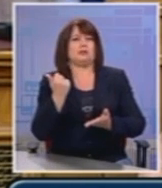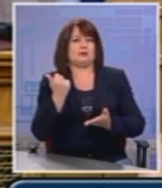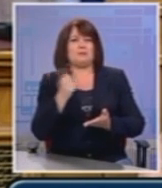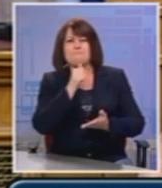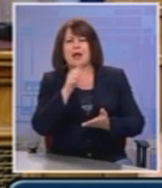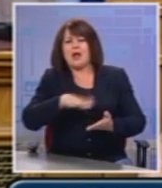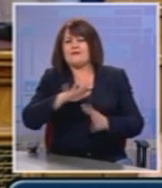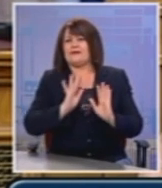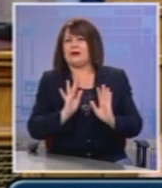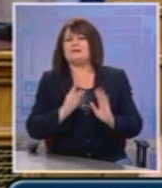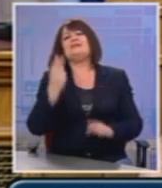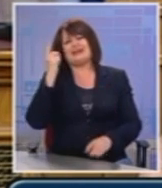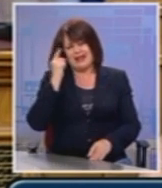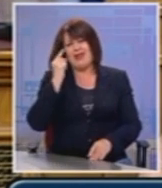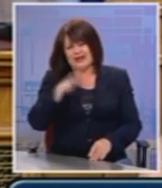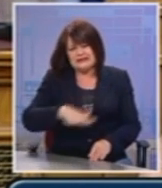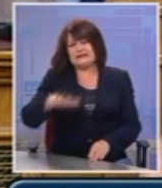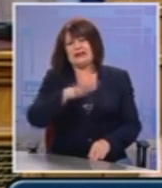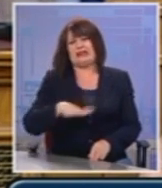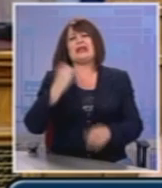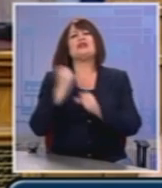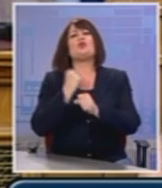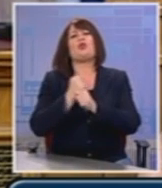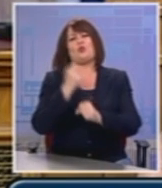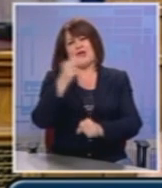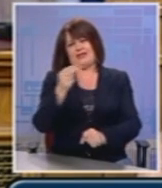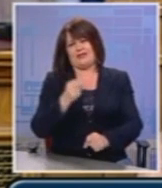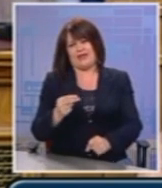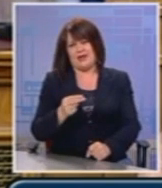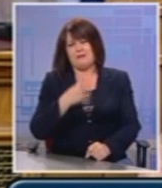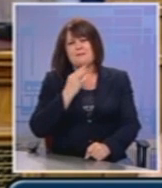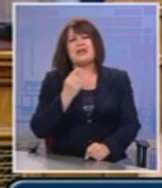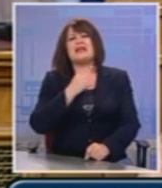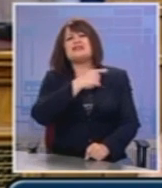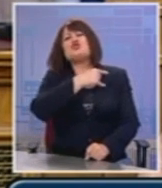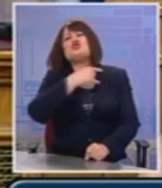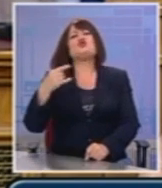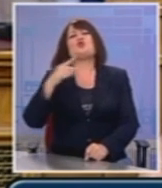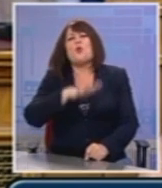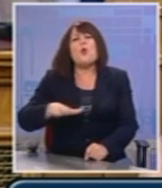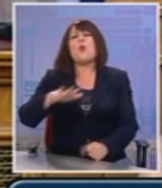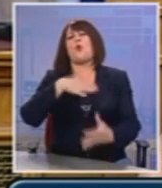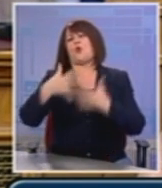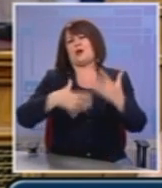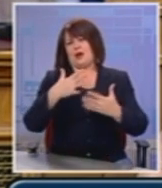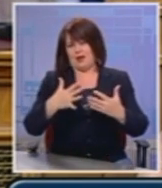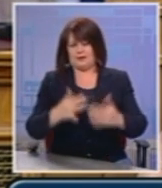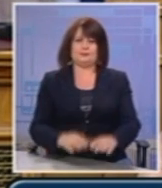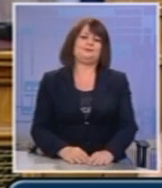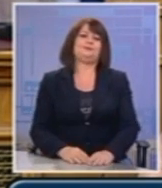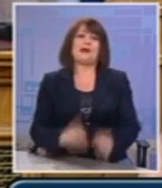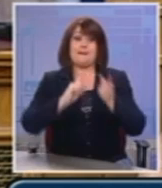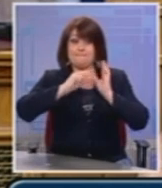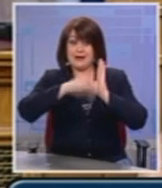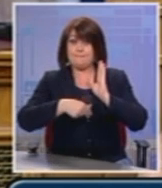καταλαβαίνουμε τι συνθήκες επικρατούν στην εργασιακή ζούγκλα που έφτιαξαν τα μνημόνια τα μνημόνια